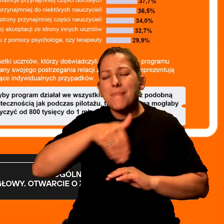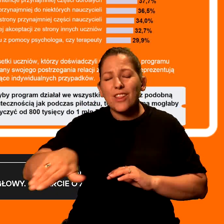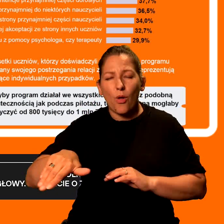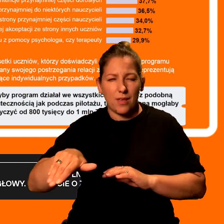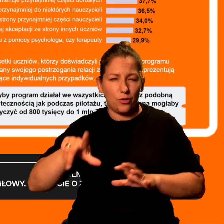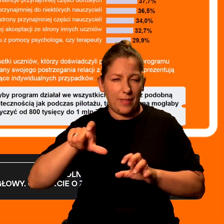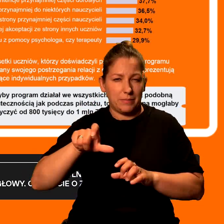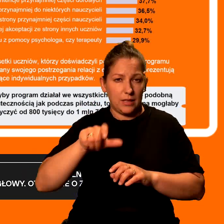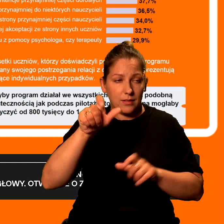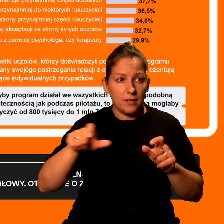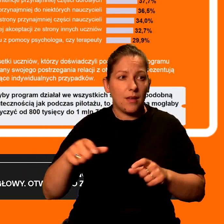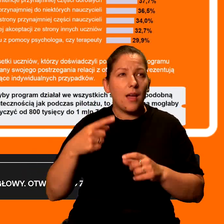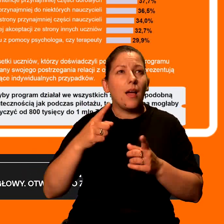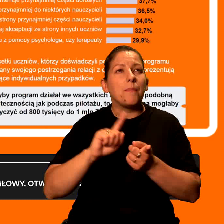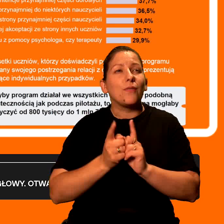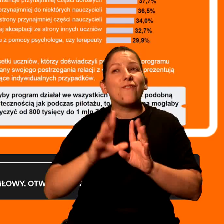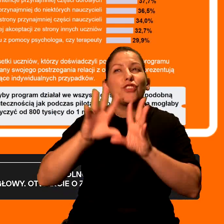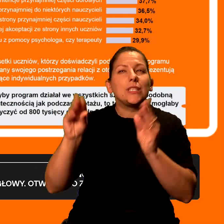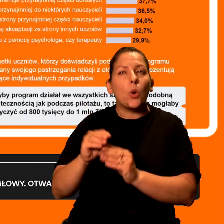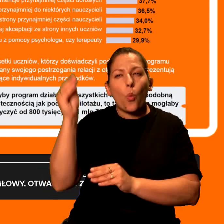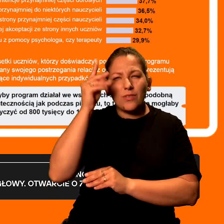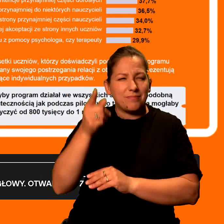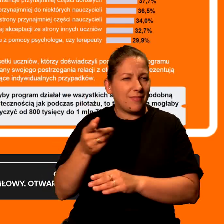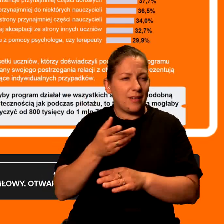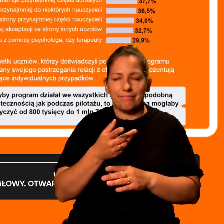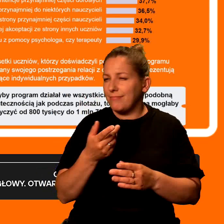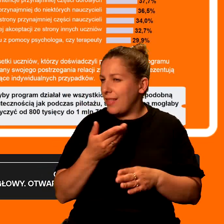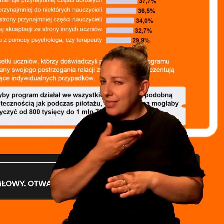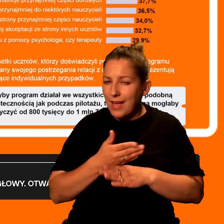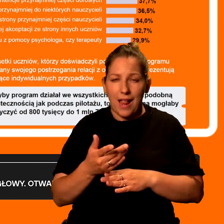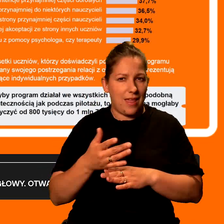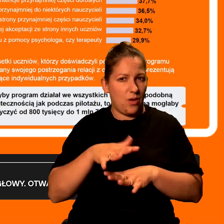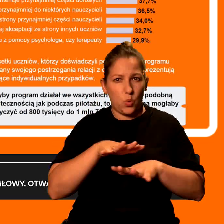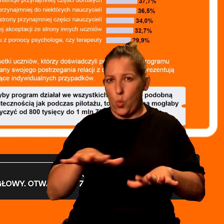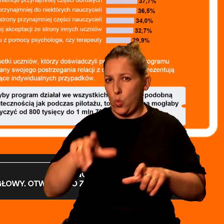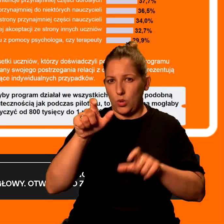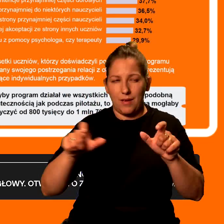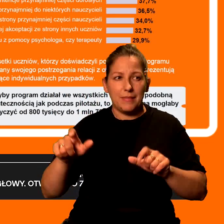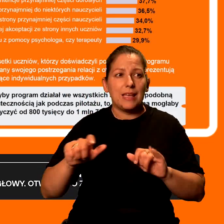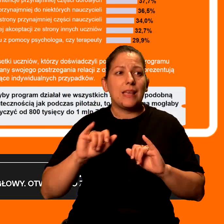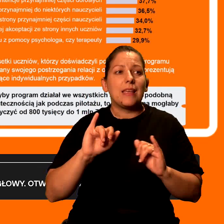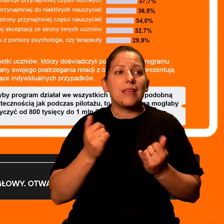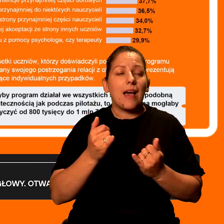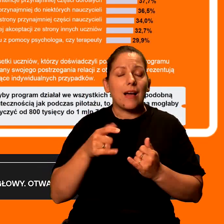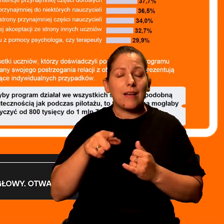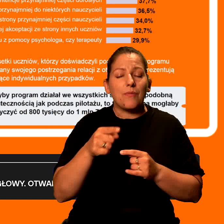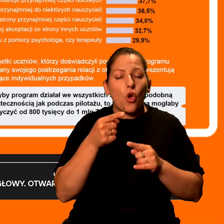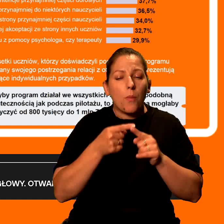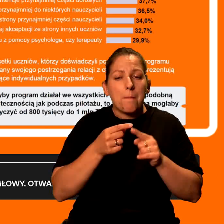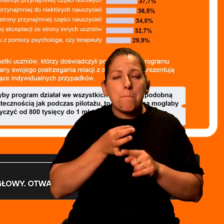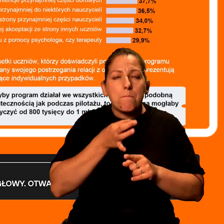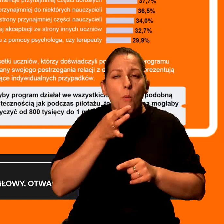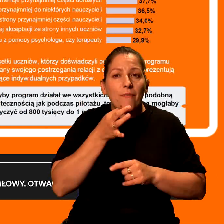1 700 000, znowu przeliczając na wszystkich uczniów. To są znowu gigantyczne ilości jakoś chociaż odrobinę